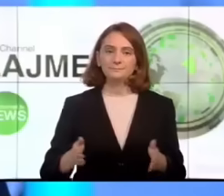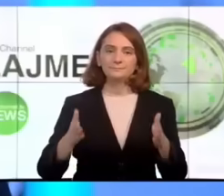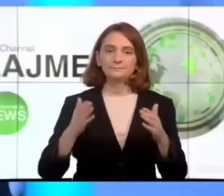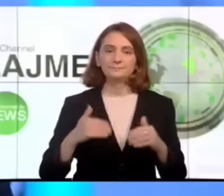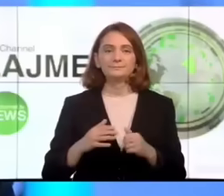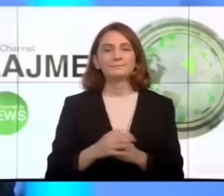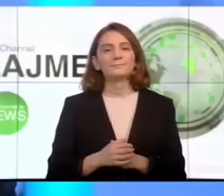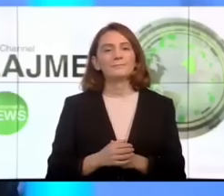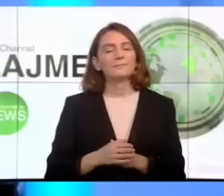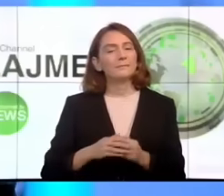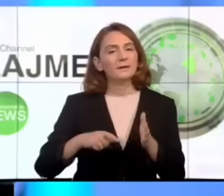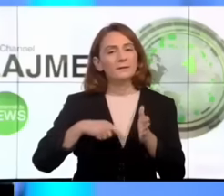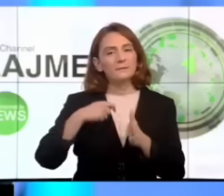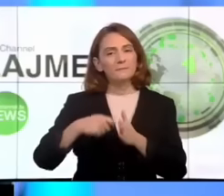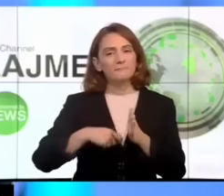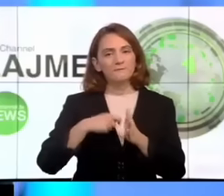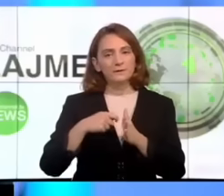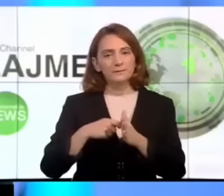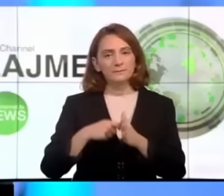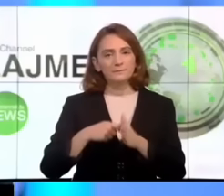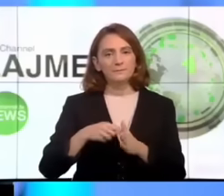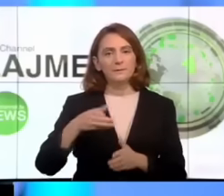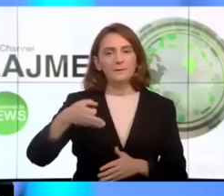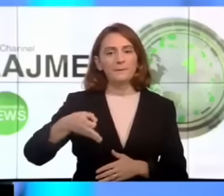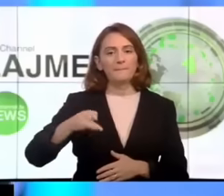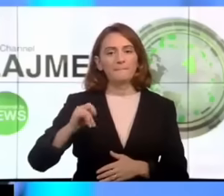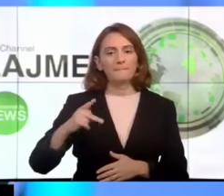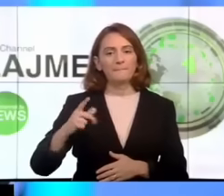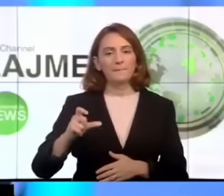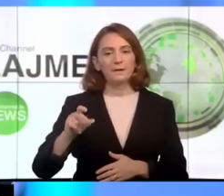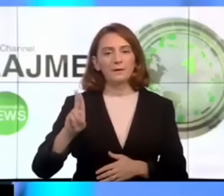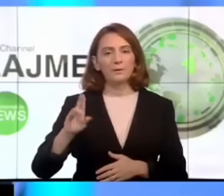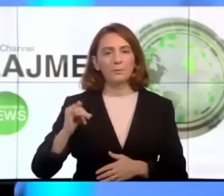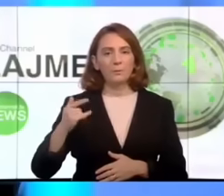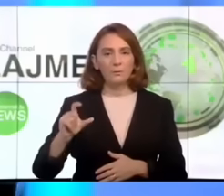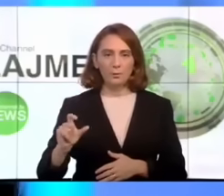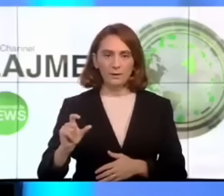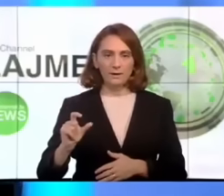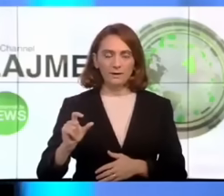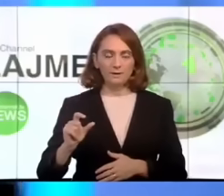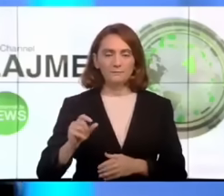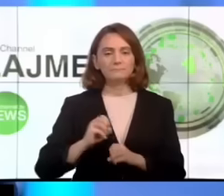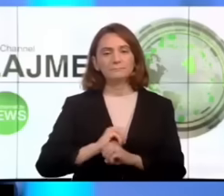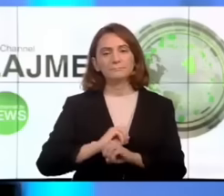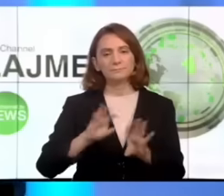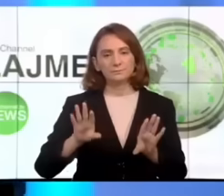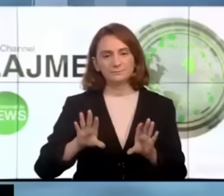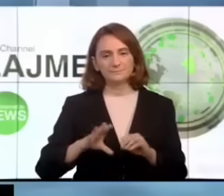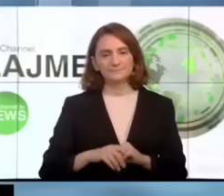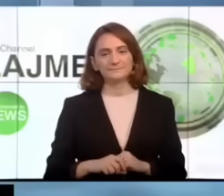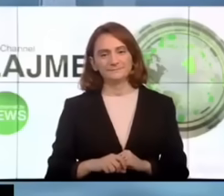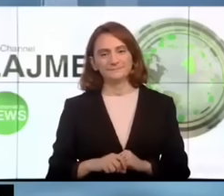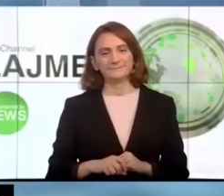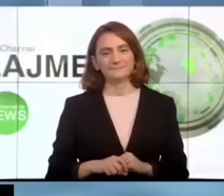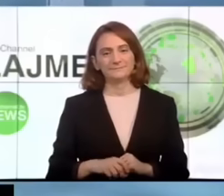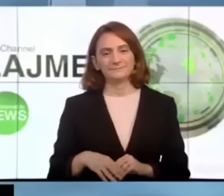është shfaqur premiera e filmit titulluar Pikuj të regjisorit Robert Budina.